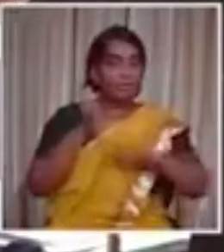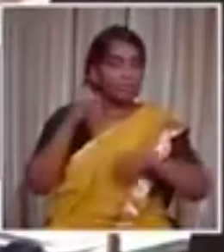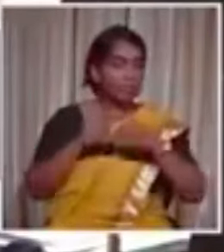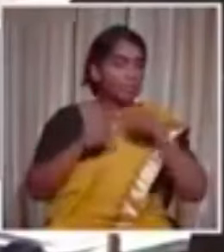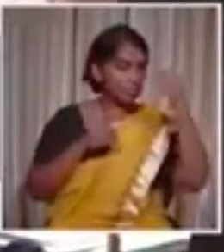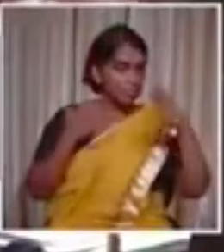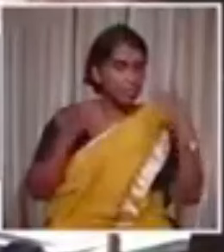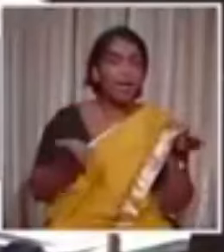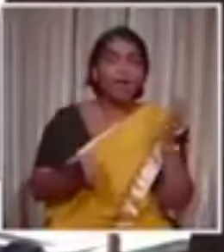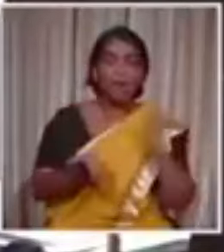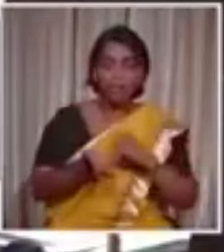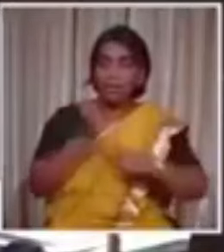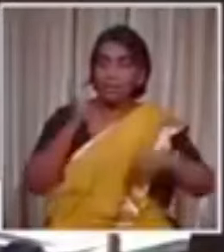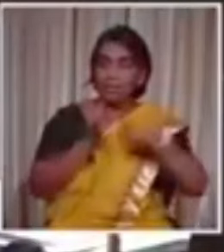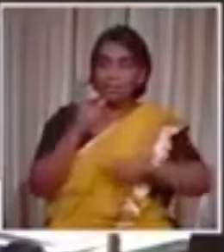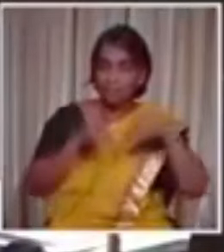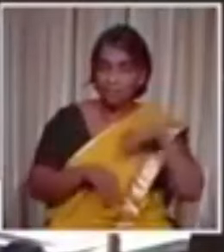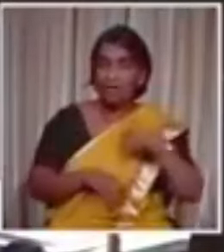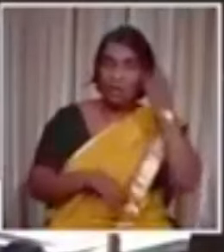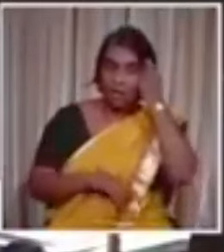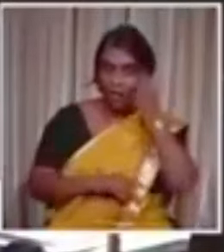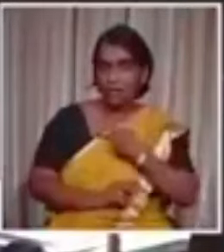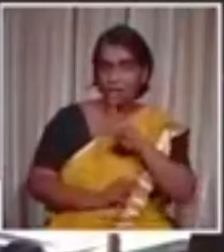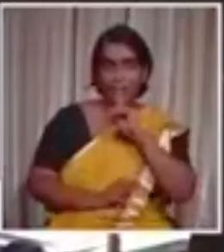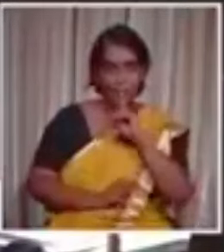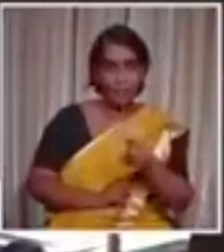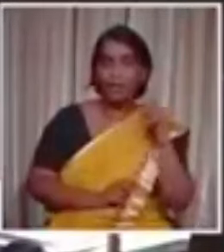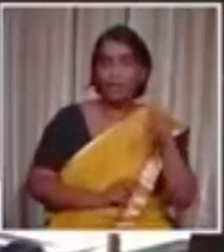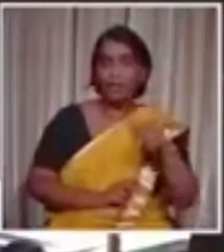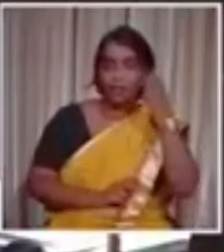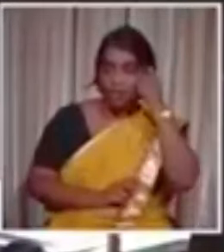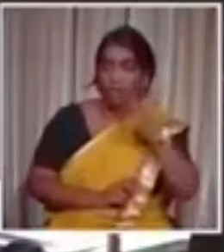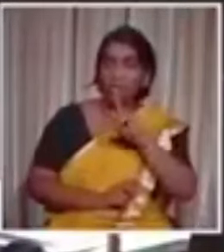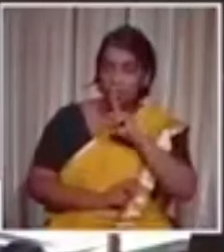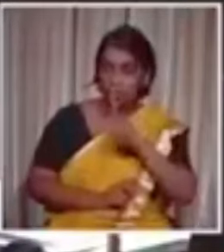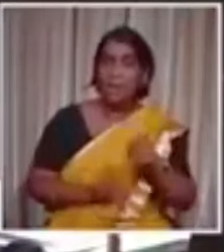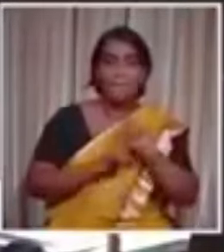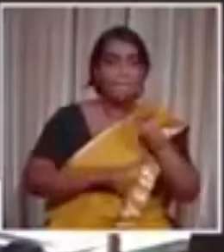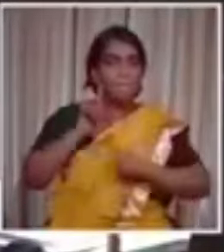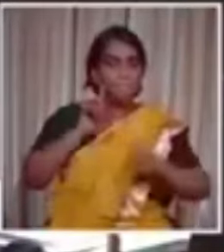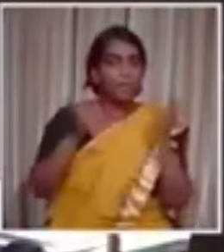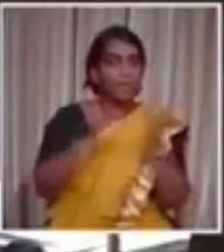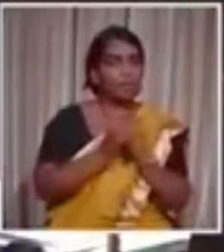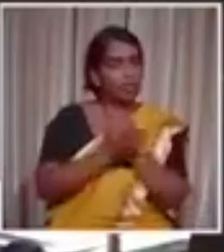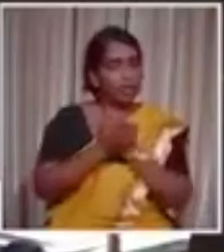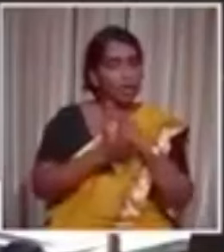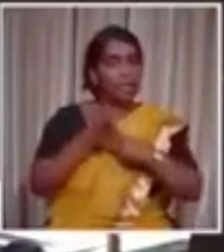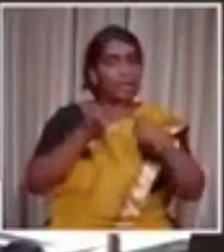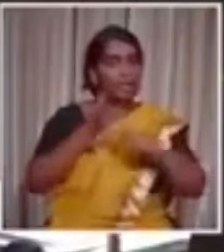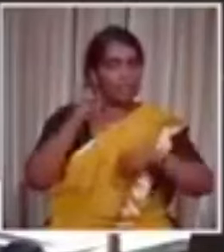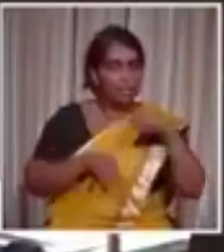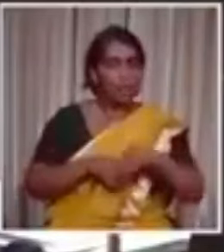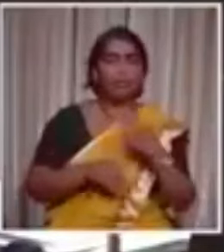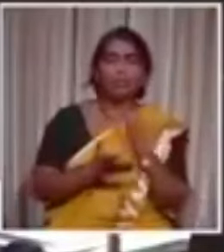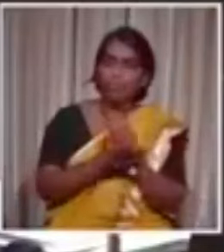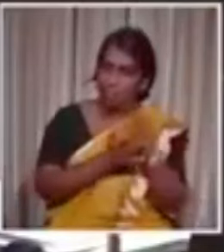ගිහිල්ලා නැවත ජනවරම පිහිටු වී තිබෙන යෝජනාව අපි අතේ තිබුණි. ඒ යෝජනාව අරගෙන අපි මේ පාර්ලිමේන්තු නියෝජනය කර සියලු දේශපාලන ව්‍යාපාර පොදු ජන පෙරමුණත්